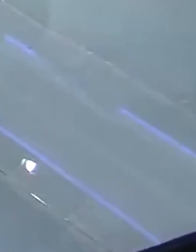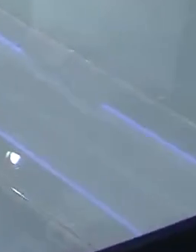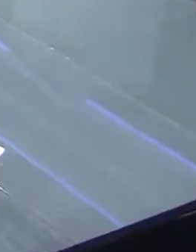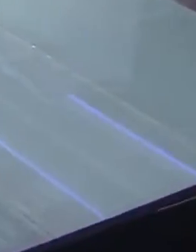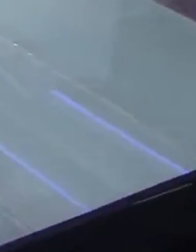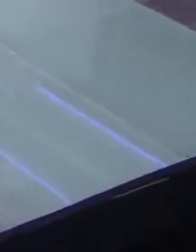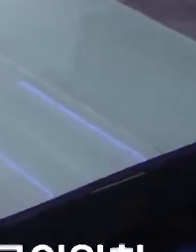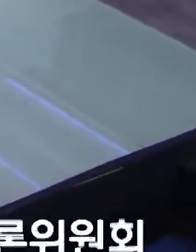we